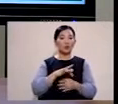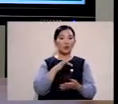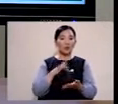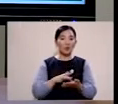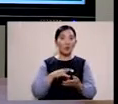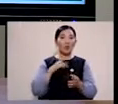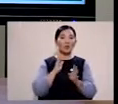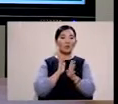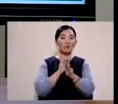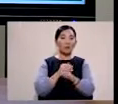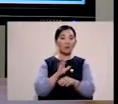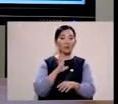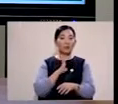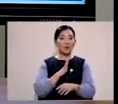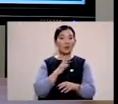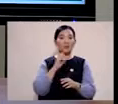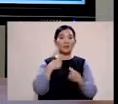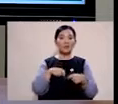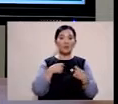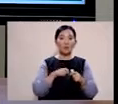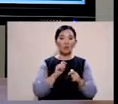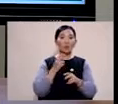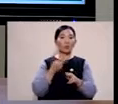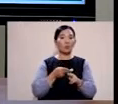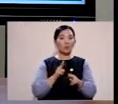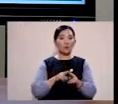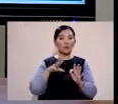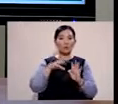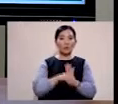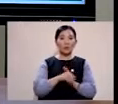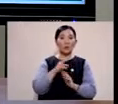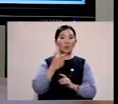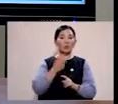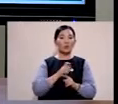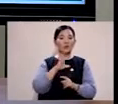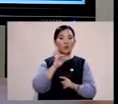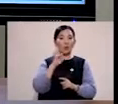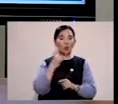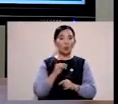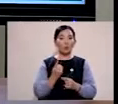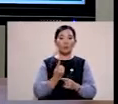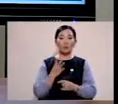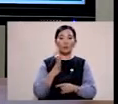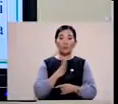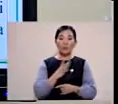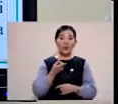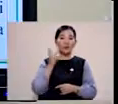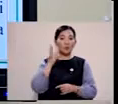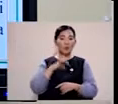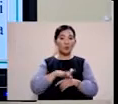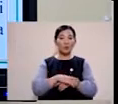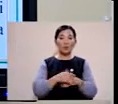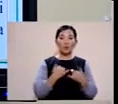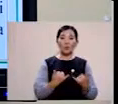karvonlari o'tgan va savdo karvonlarini muhtasham saroylarda kutib olishgan ekan. Qadimgi Toshkent bilan